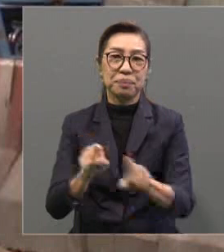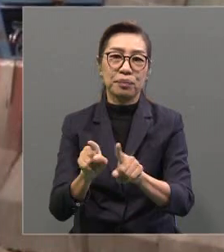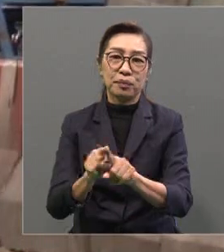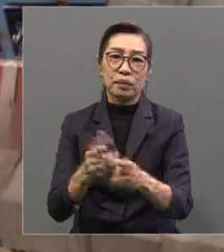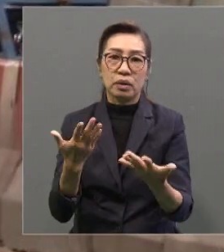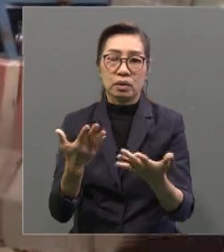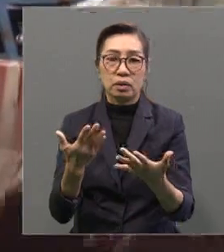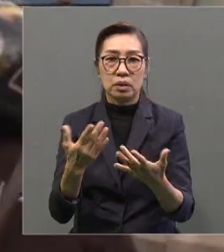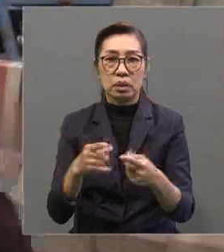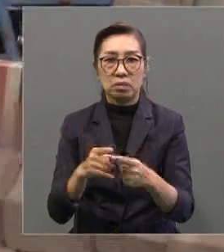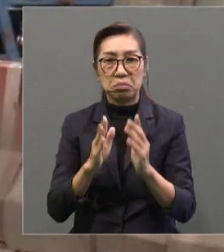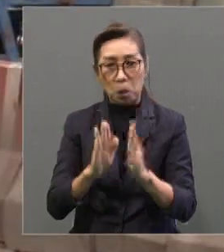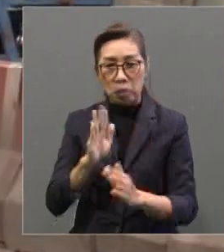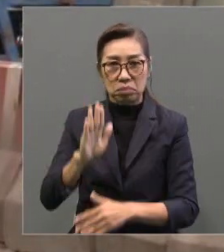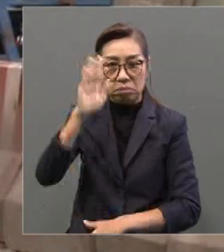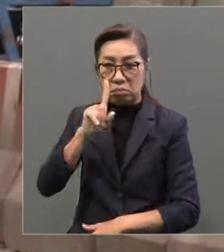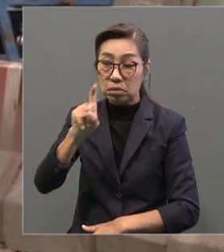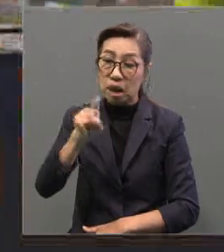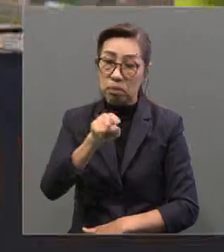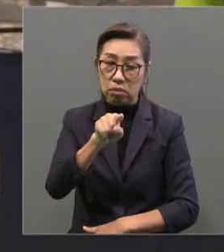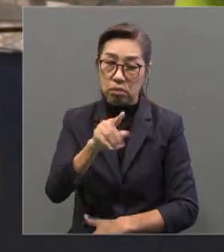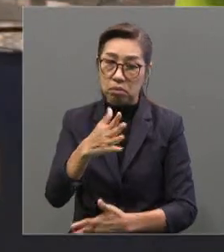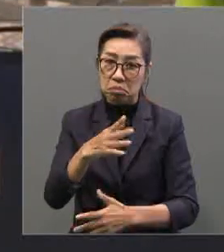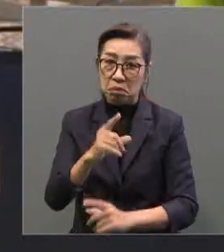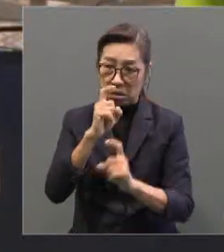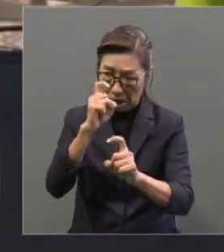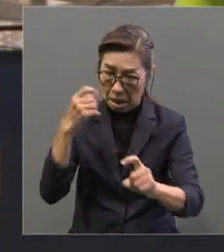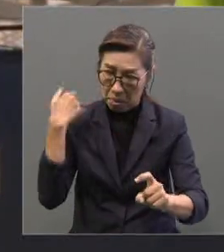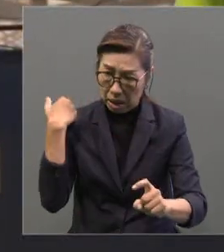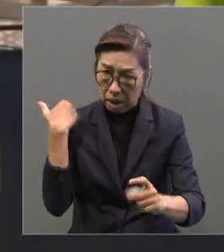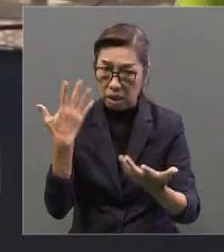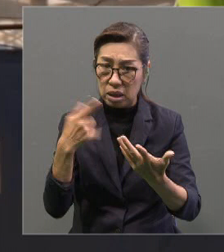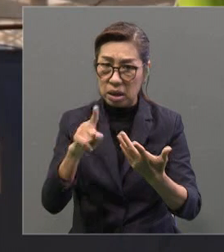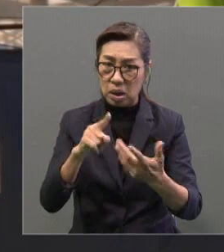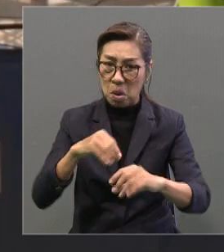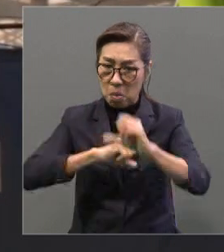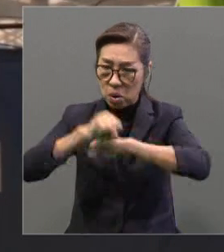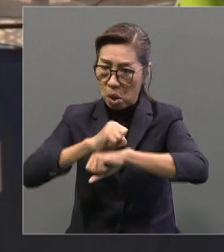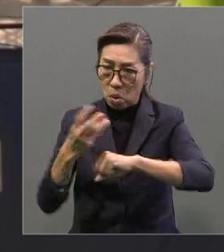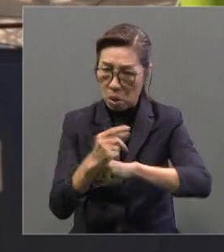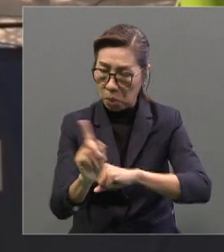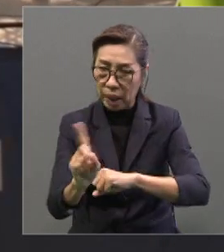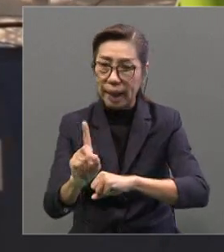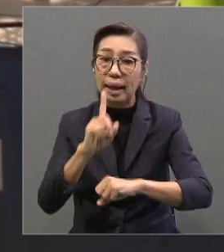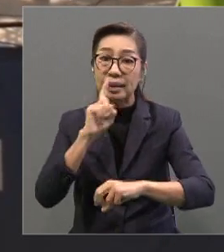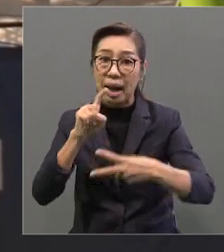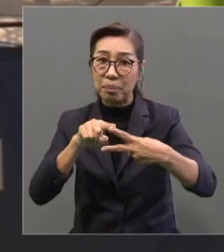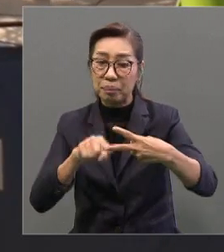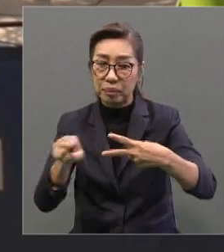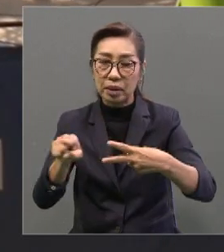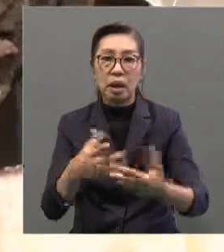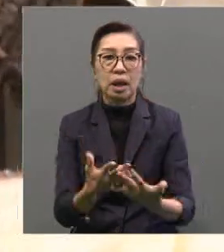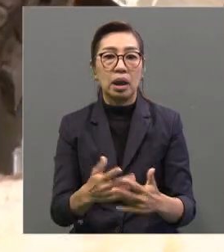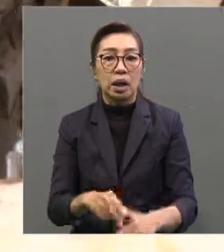ของการที่ถามว่าเอ๊ะมันจะปลอดภัยไหมความรวดเร็วในการก่อสร้างเป็นแบบไหนอาจารย์เ